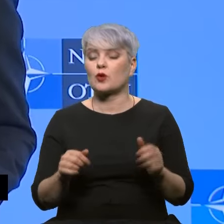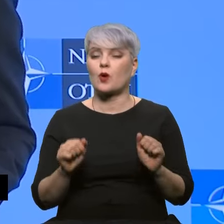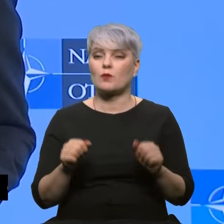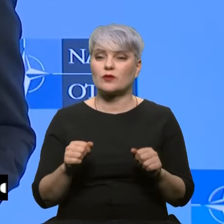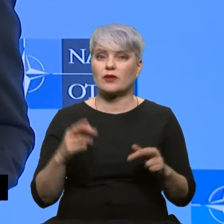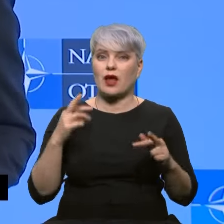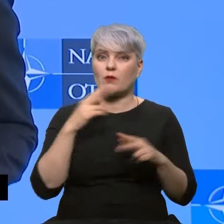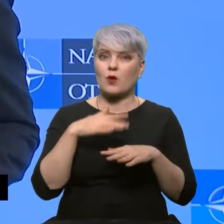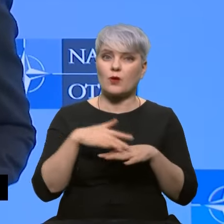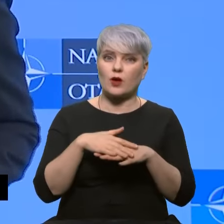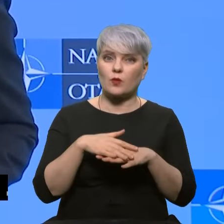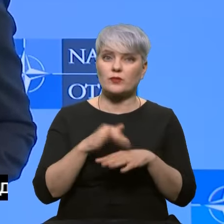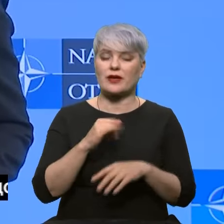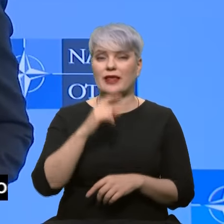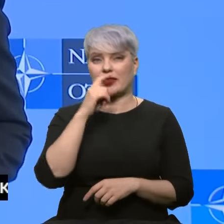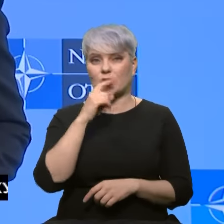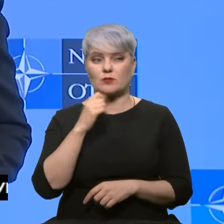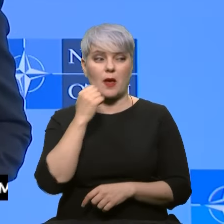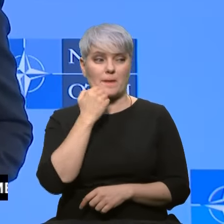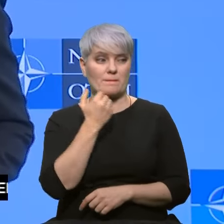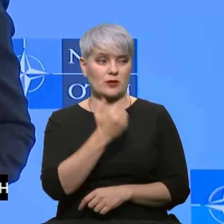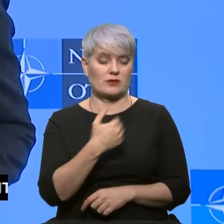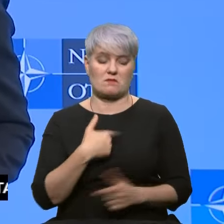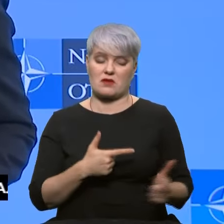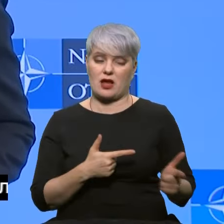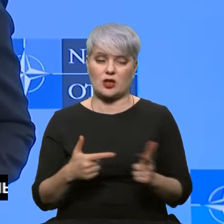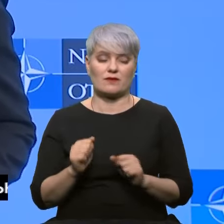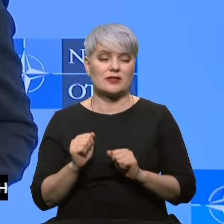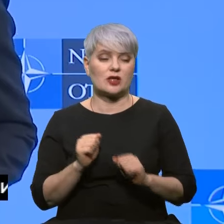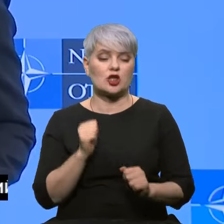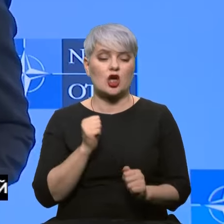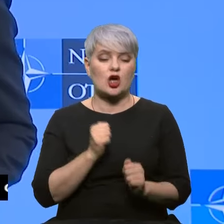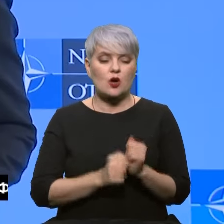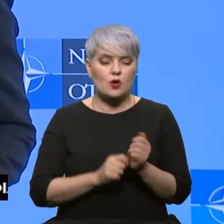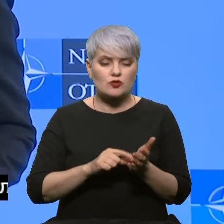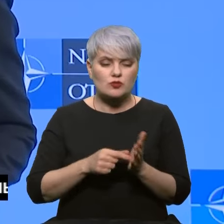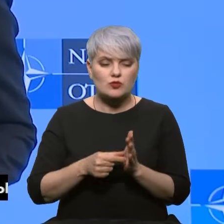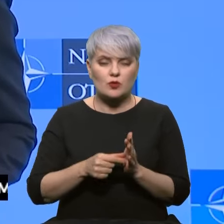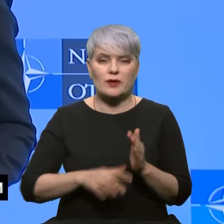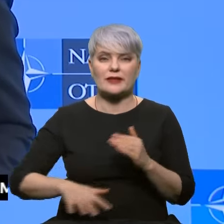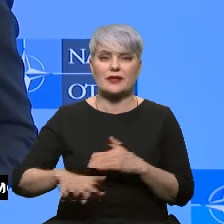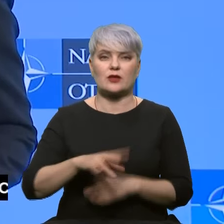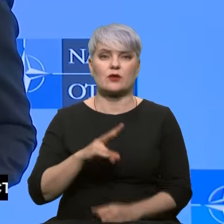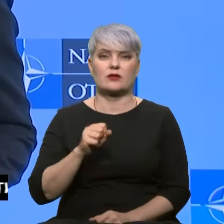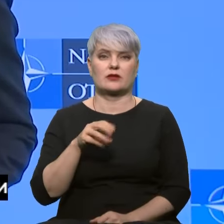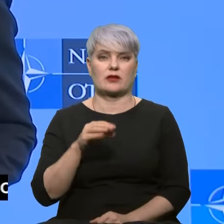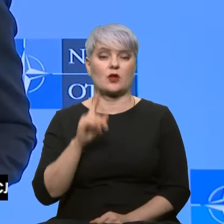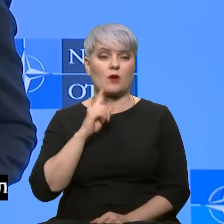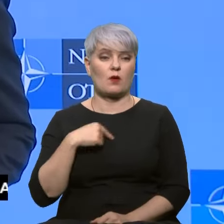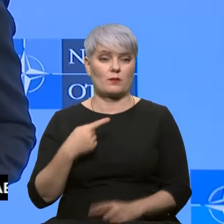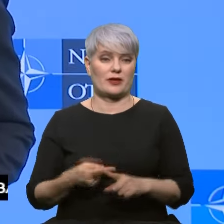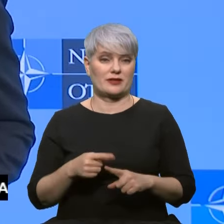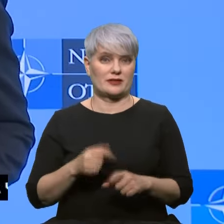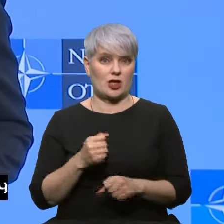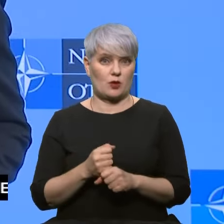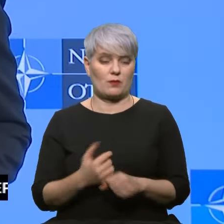або нерозуміння в Москві нашої готовності захистити кожен дюйм території НАТО. І поки ми це робимо, нападу на